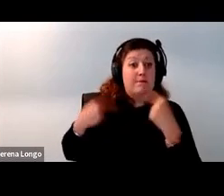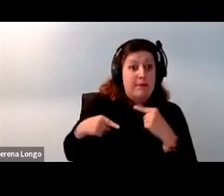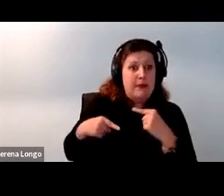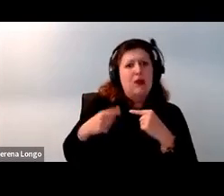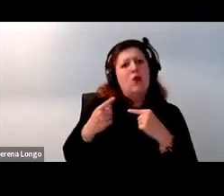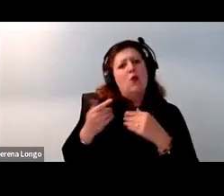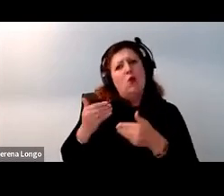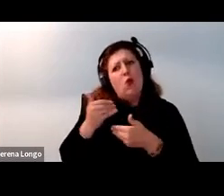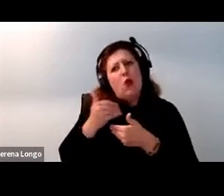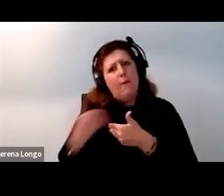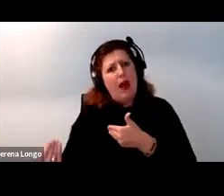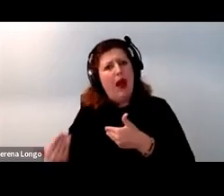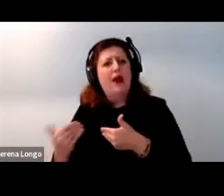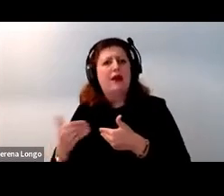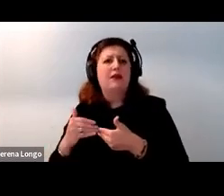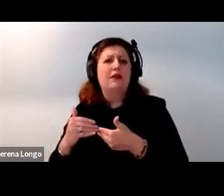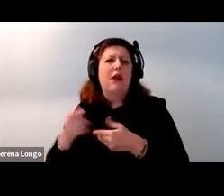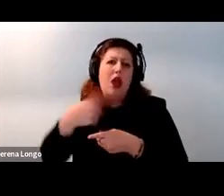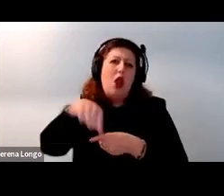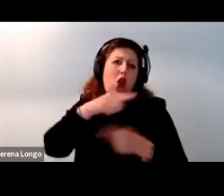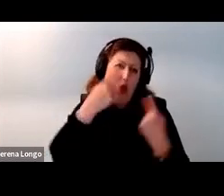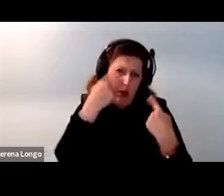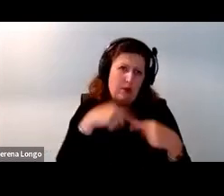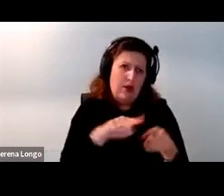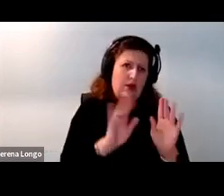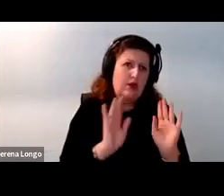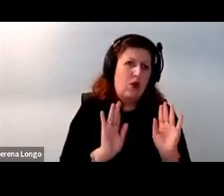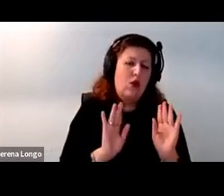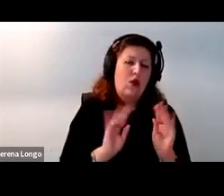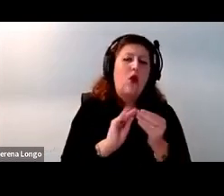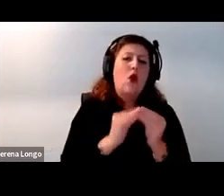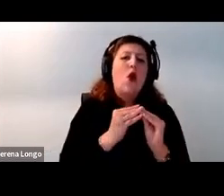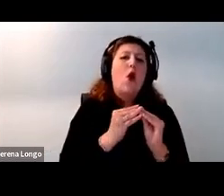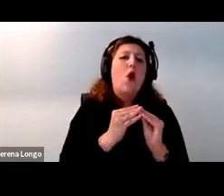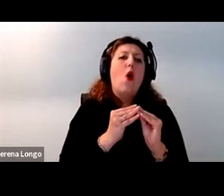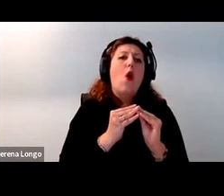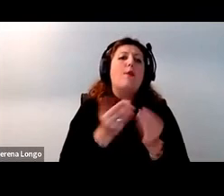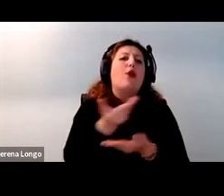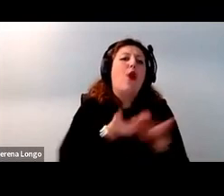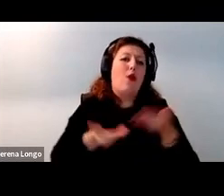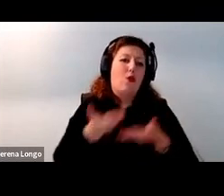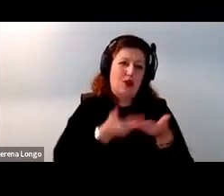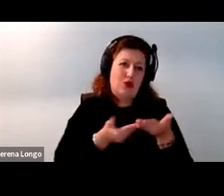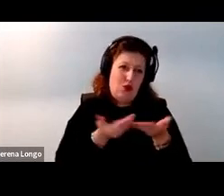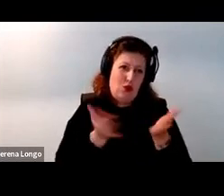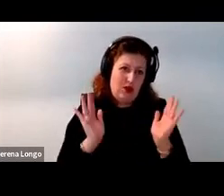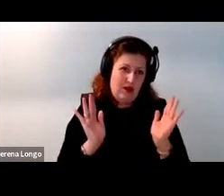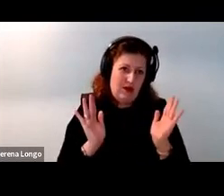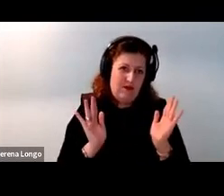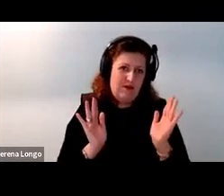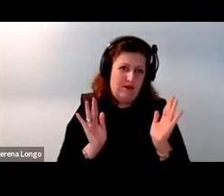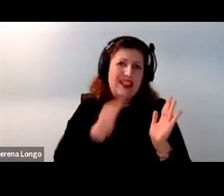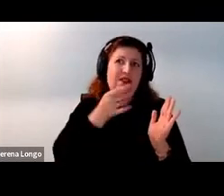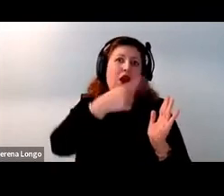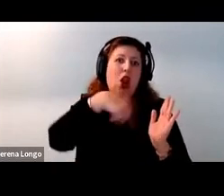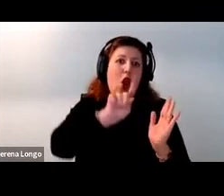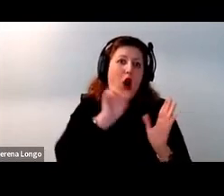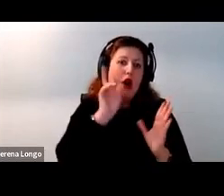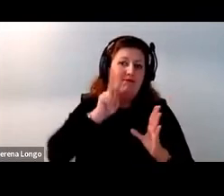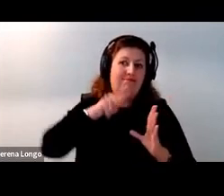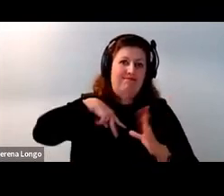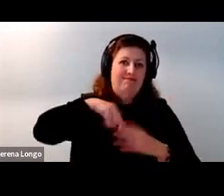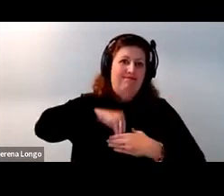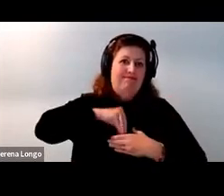parti che loro avrebbero svolto per collaborare, insomma, per far sì che poi sentissero più loro